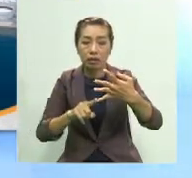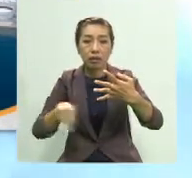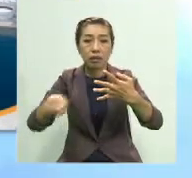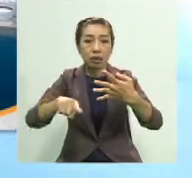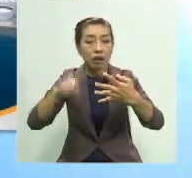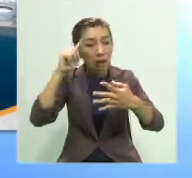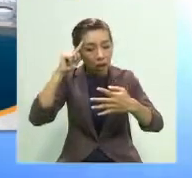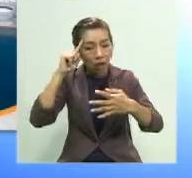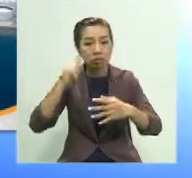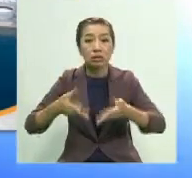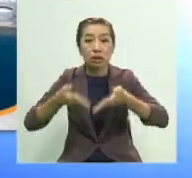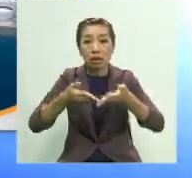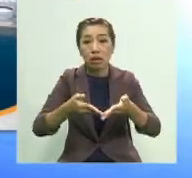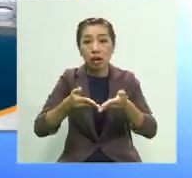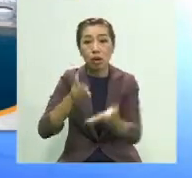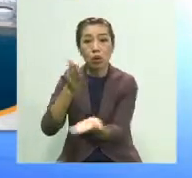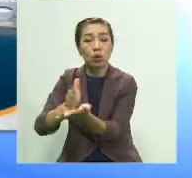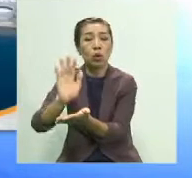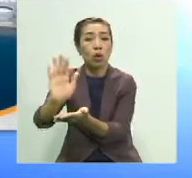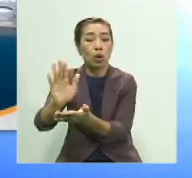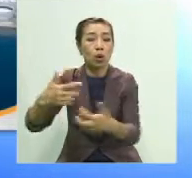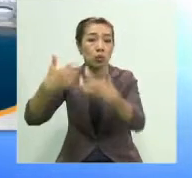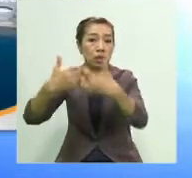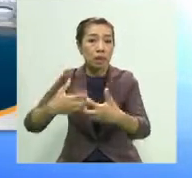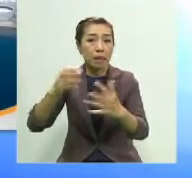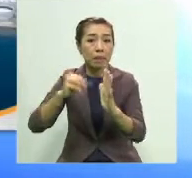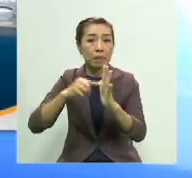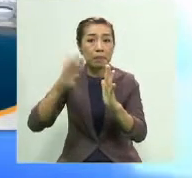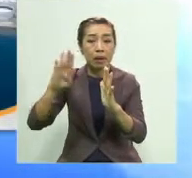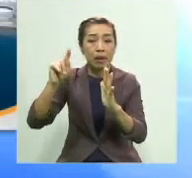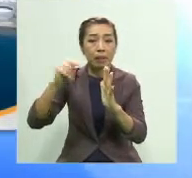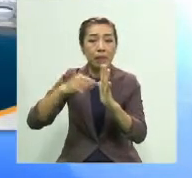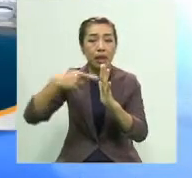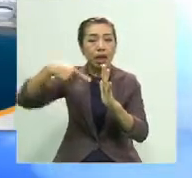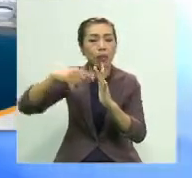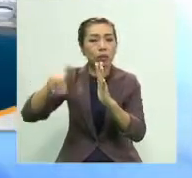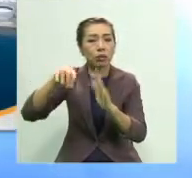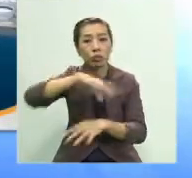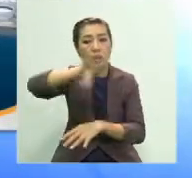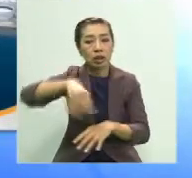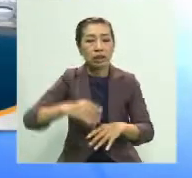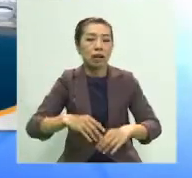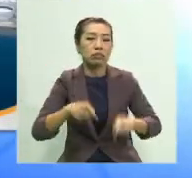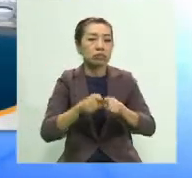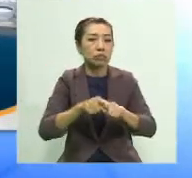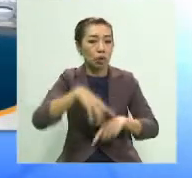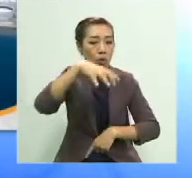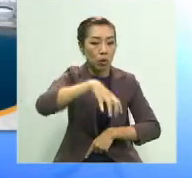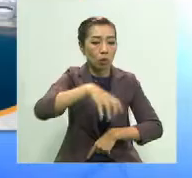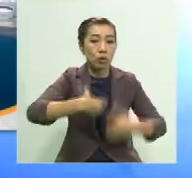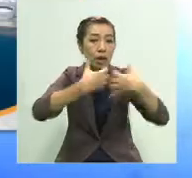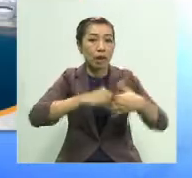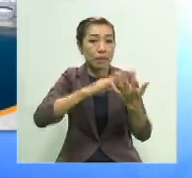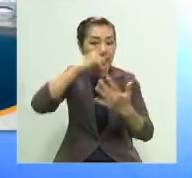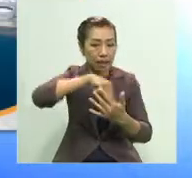สาหกรรมมาบตาพุดระยะที่3งบประมาณจะมาจากรายได้ของการนิคมอุตสาหกรรมแห่งประเทศไทยนะคะโดยทั้